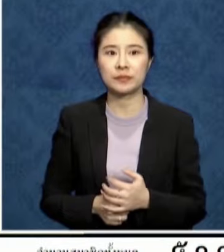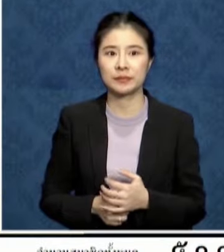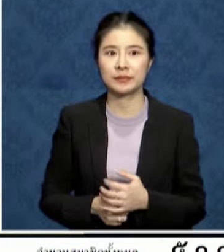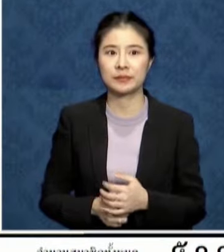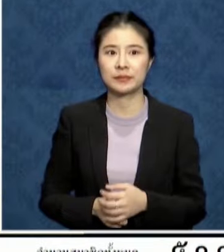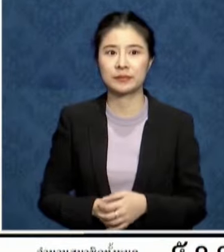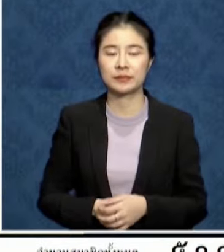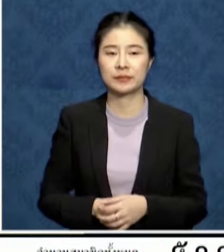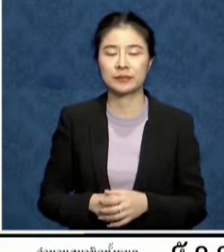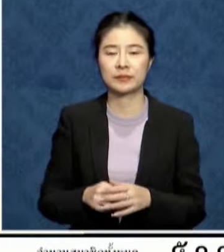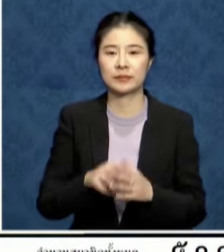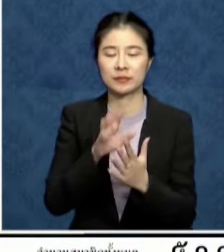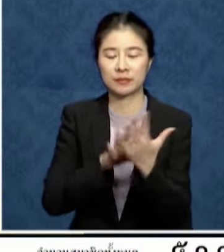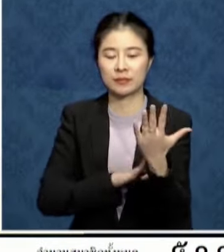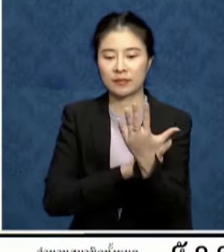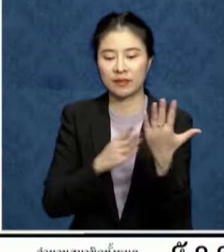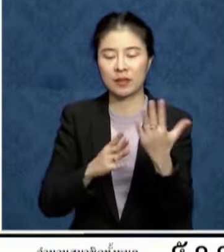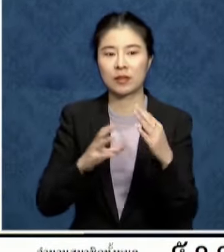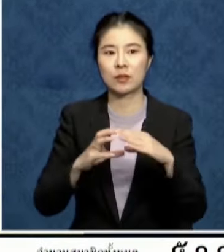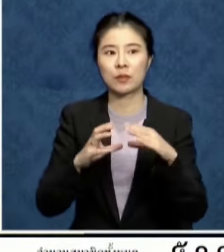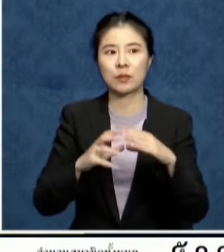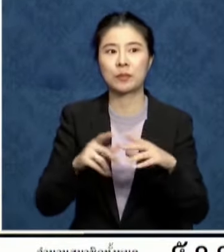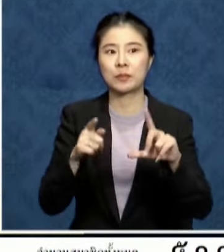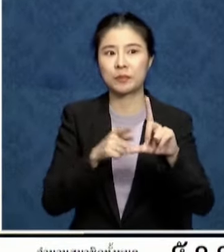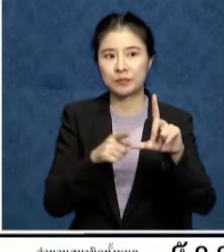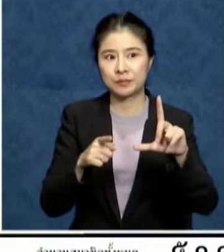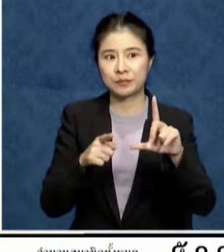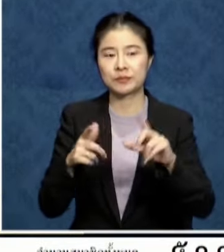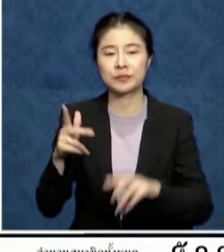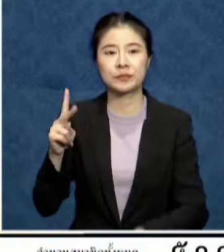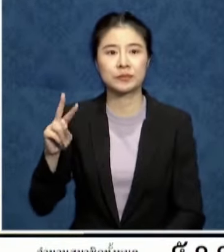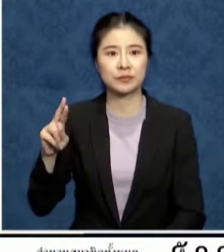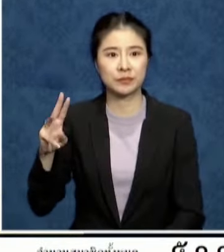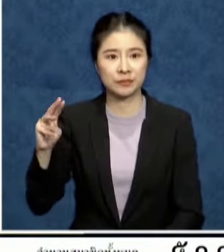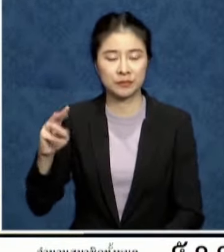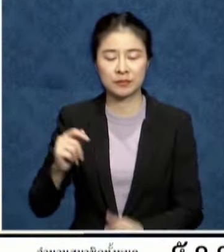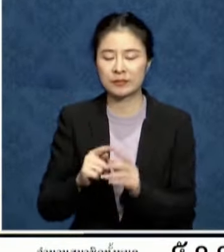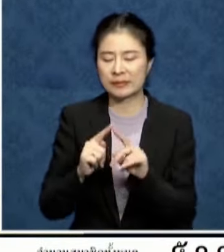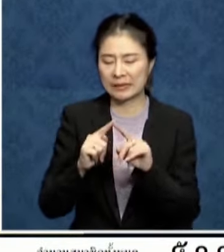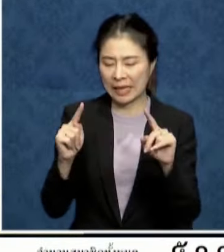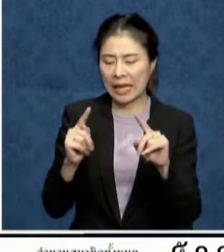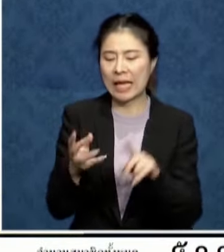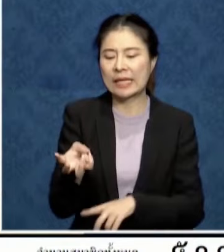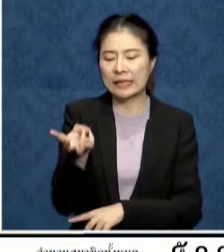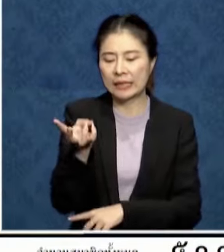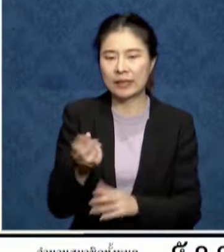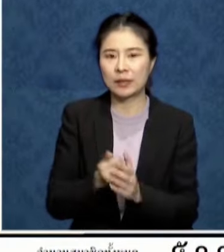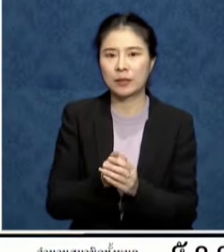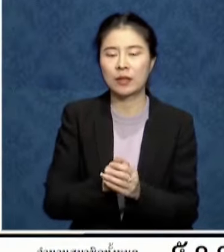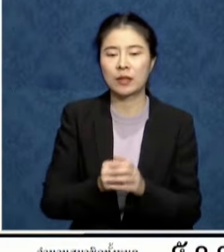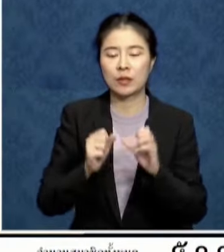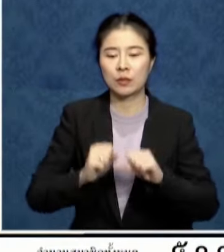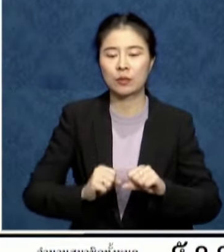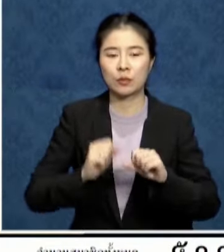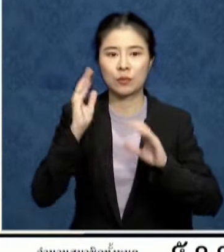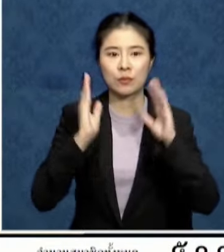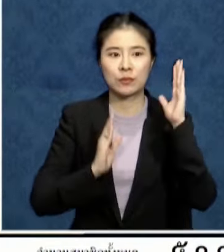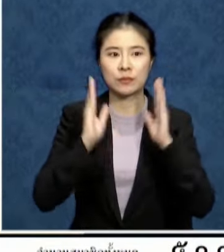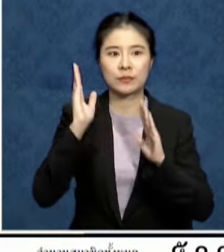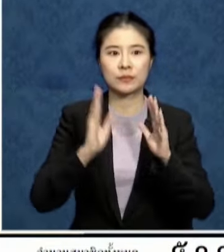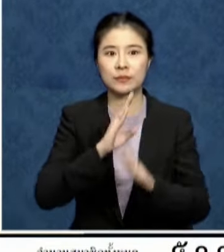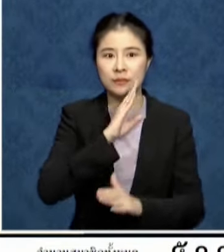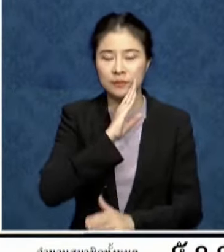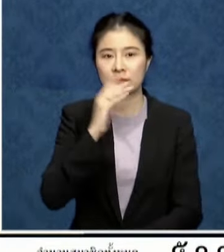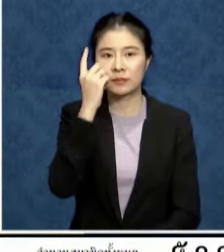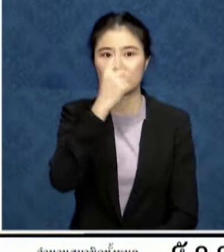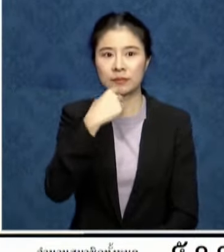เห็นแต่ร่างของพรรคก้าวไกลกับร่างของครม.เราเขียนเกณฑ์ชั้นล่างต่างไปเล็กน้อยครับเราเขียนว่าประชามติจะมีผลก็ต่อเมื่อค